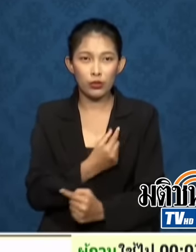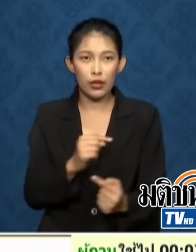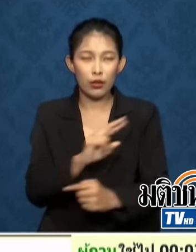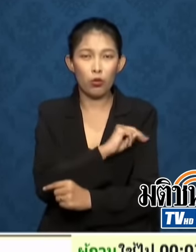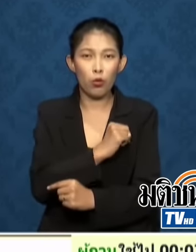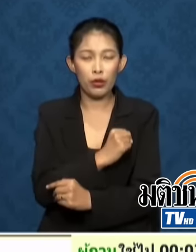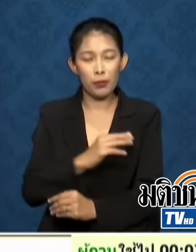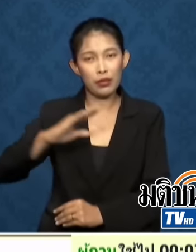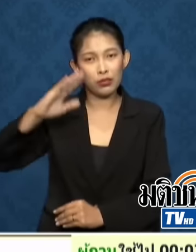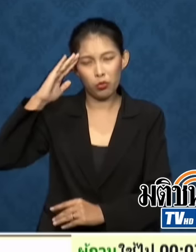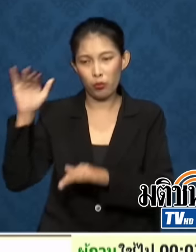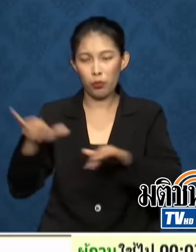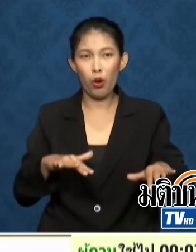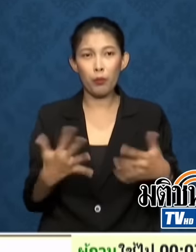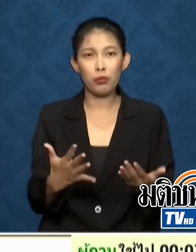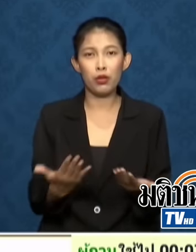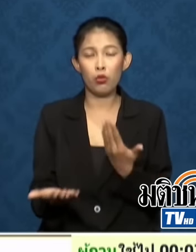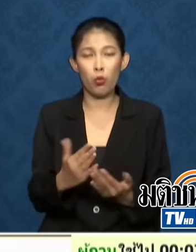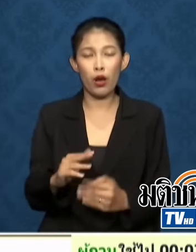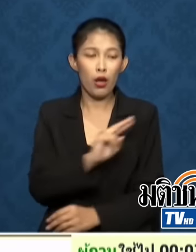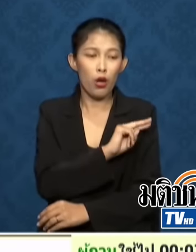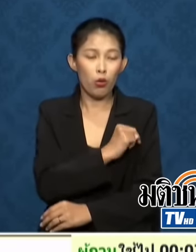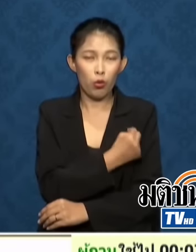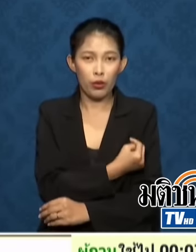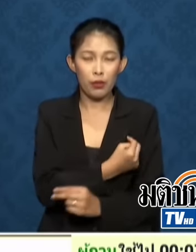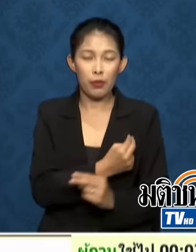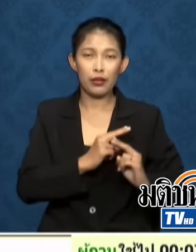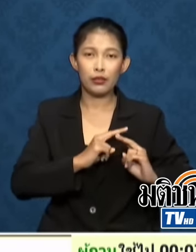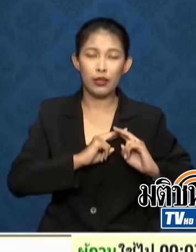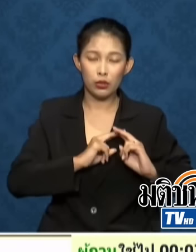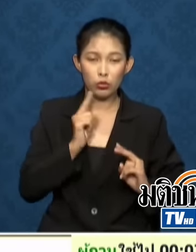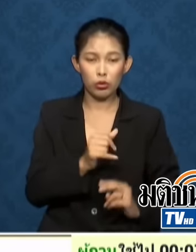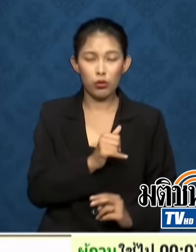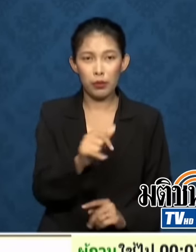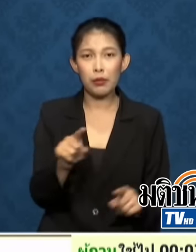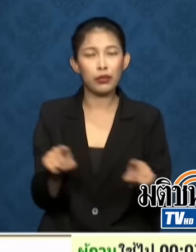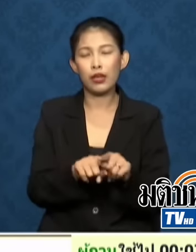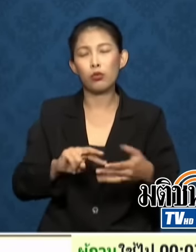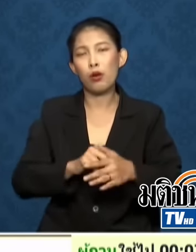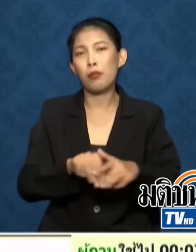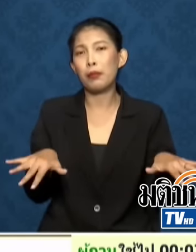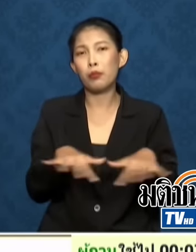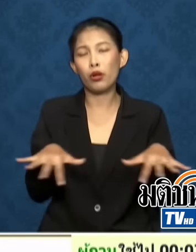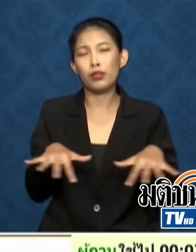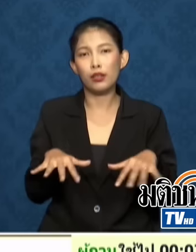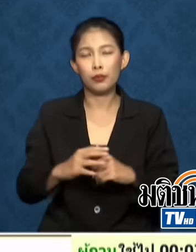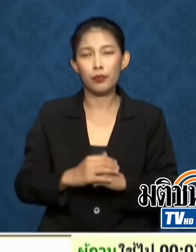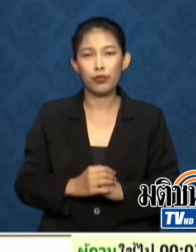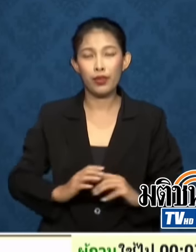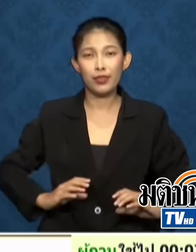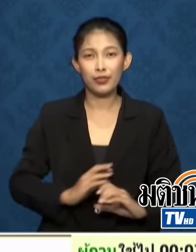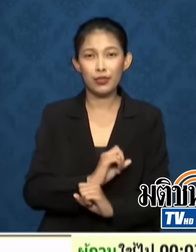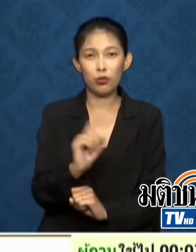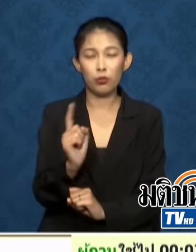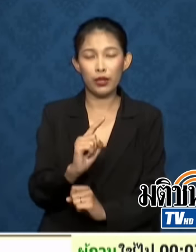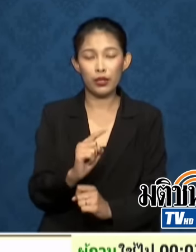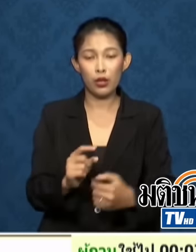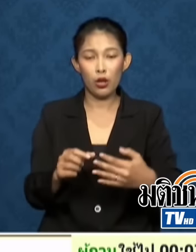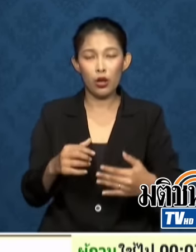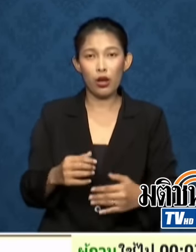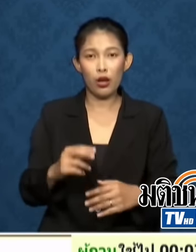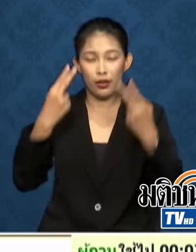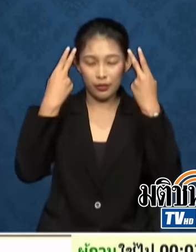ไม่พร้อมแม้แต่โรงพยาบาลเอกชนยังต้องไปอันนี้ก็เป็นเรื่องปกติธรรมดาสรุปท่านอยู่ชั้น14เ